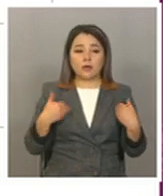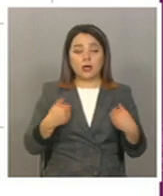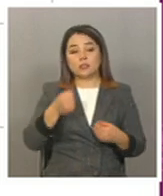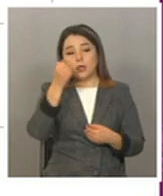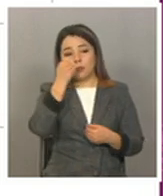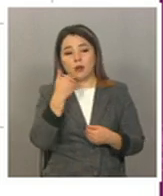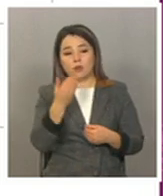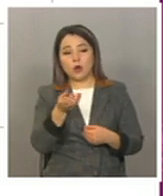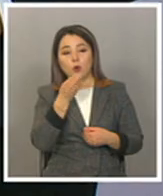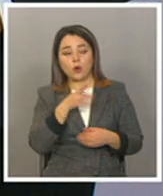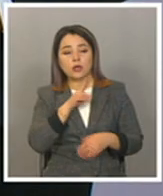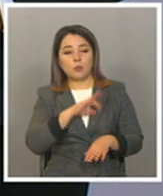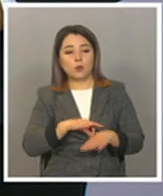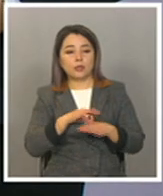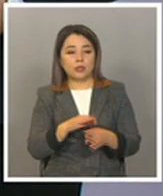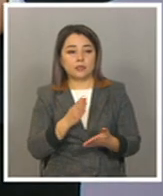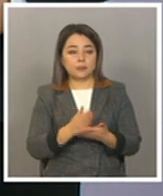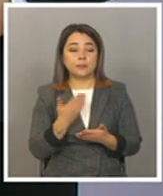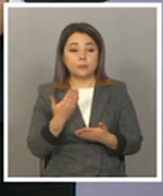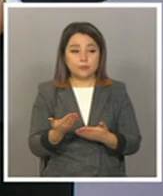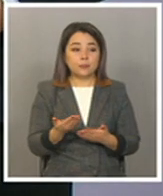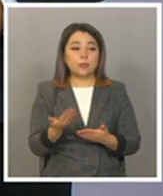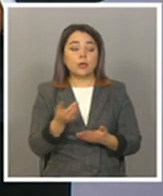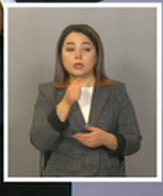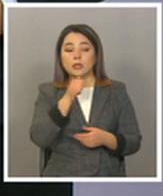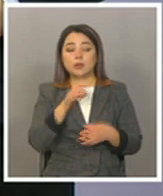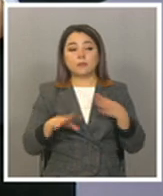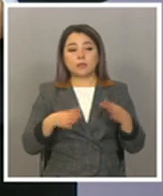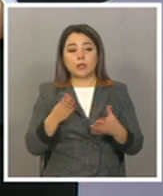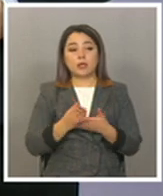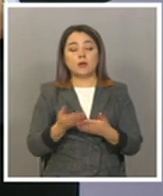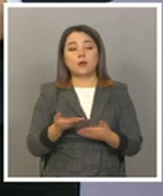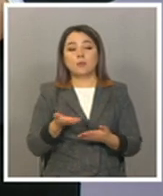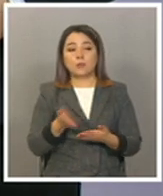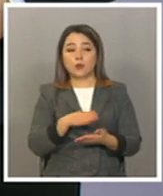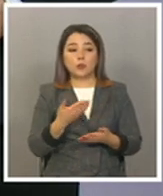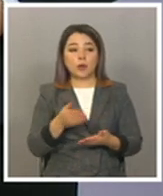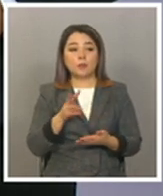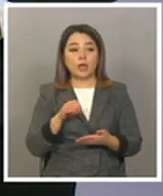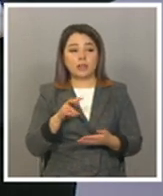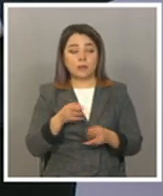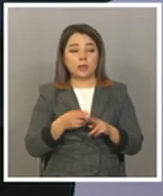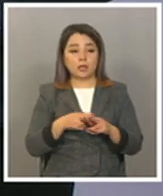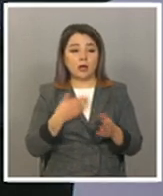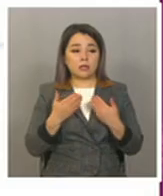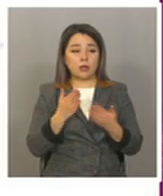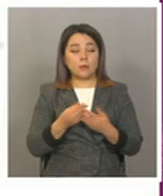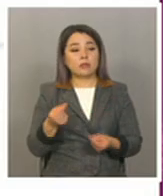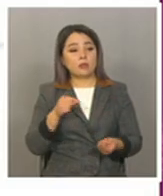вы хорошо поработали». Потренируемся в употреблении междометий. Восстановите диалог.